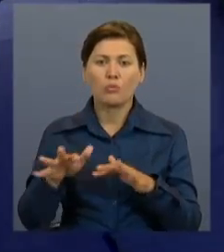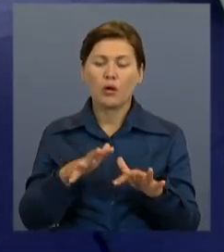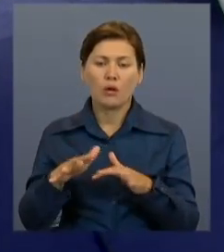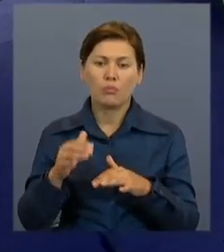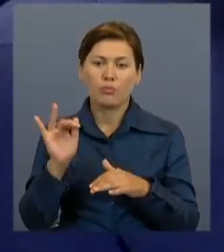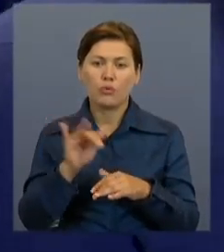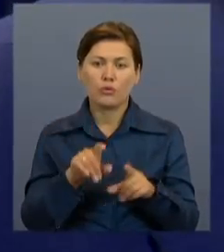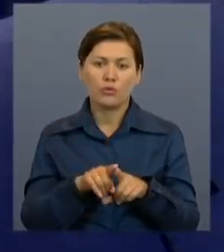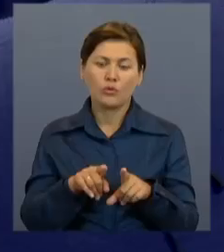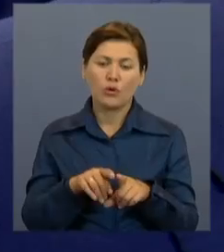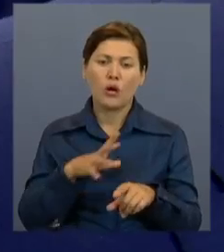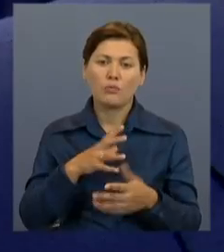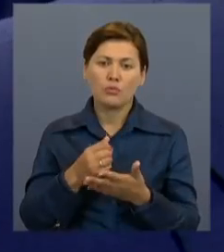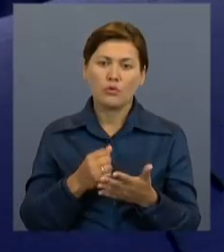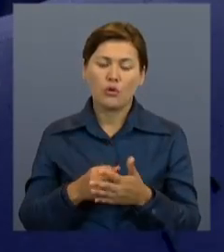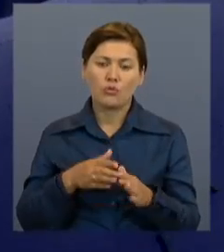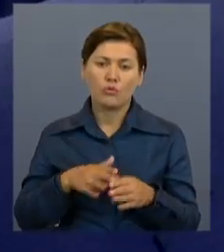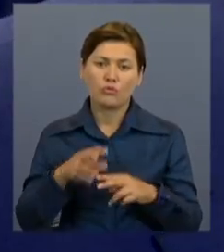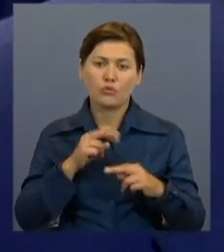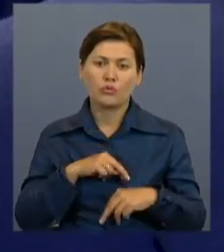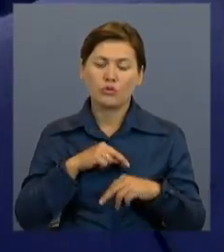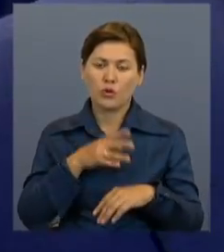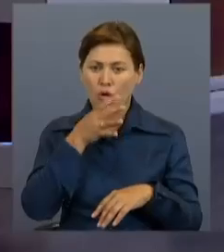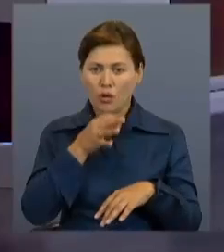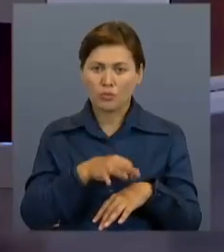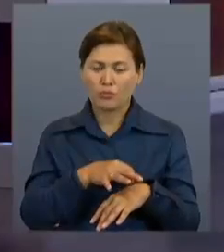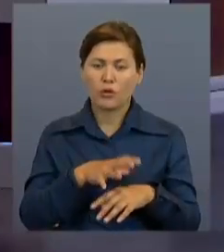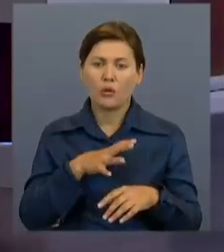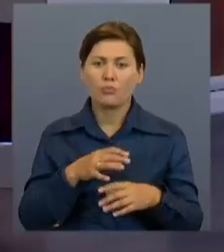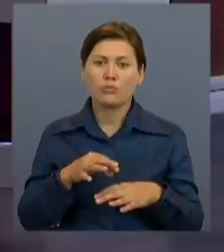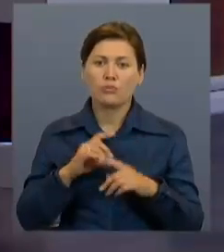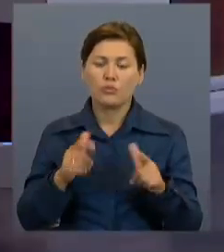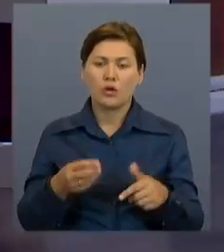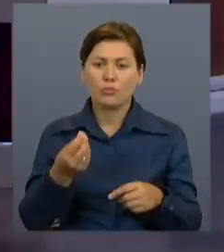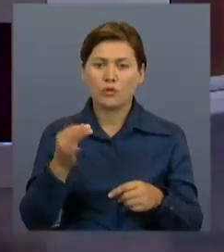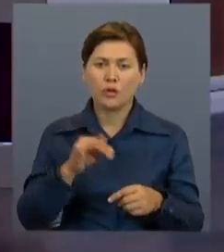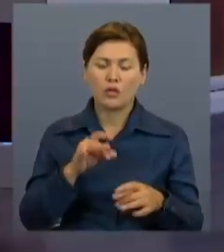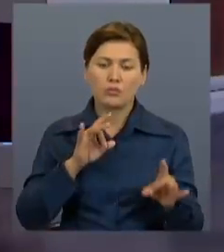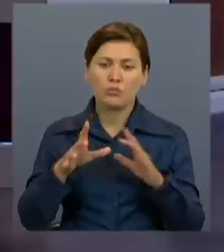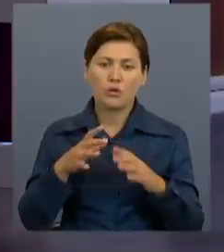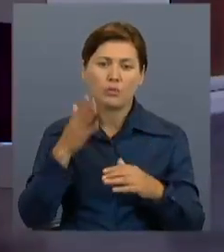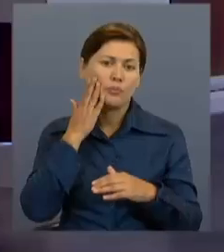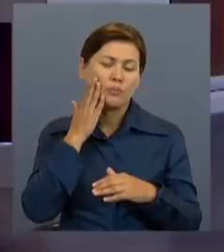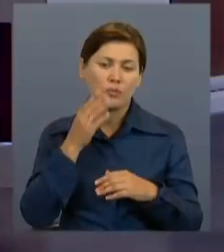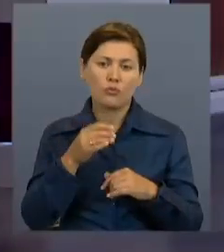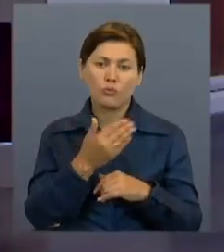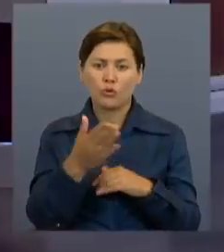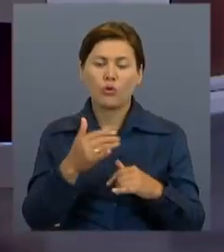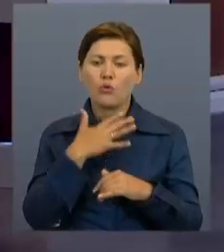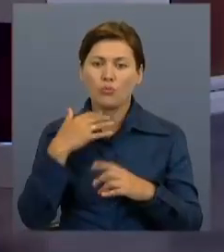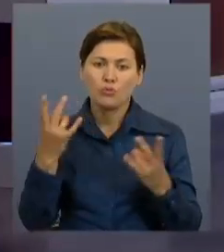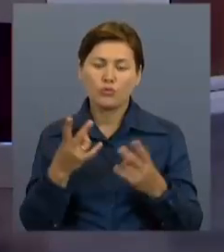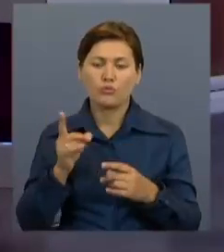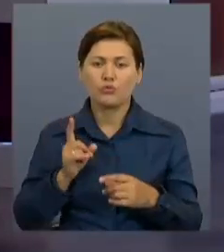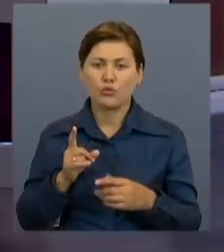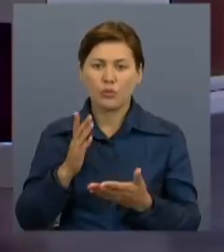бұл қор толыққанды жұмыс жасаған кезде түсетін қаржылар, жарнаның көлемі бұдан да көп болуға тиіс деп